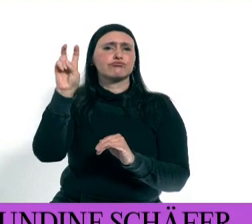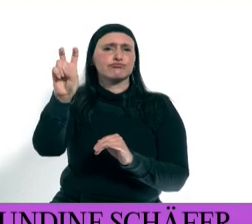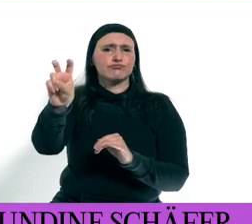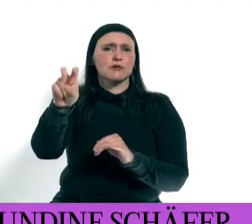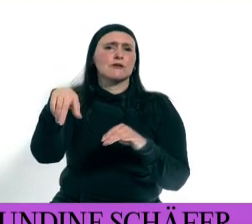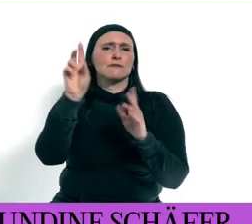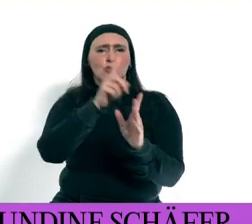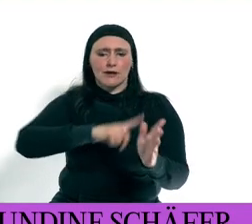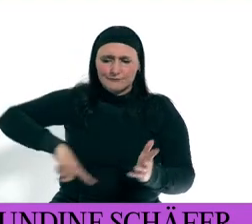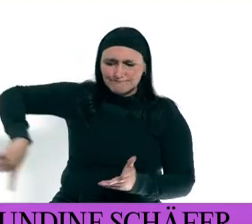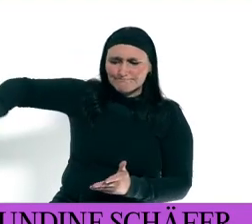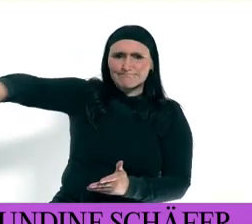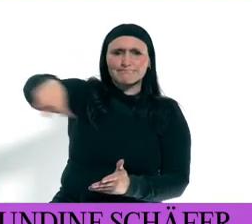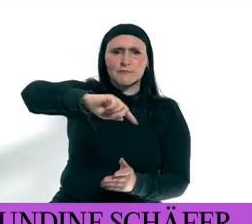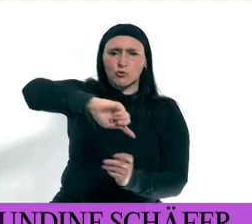ein kreisförmiges